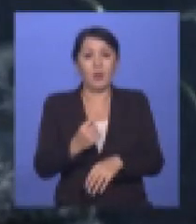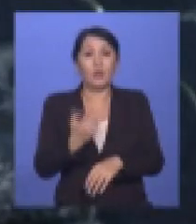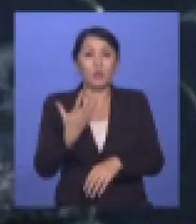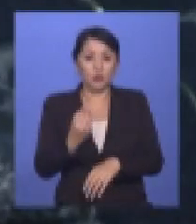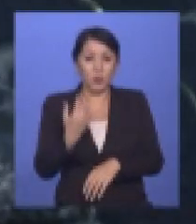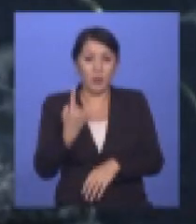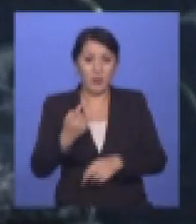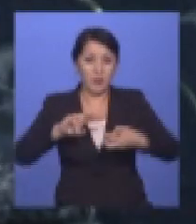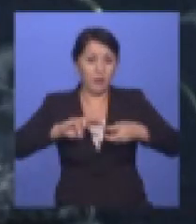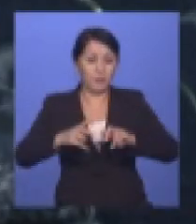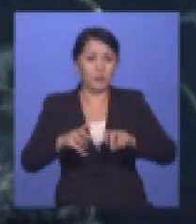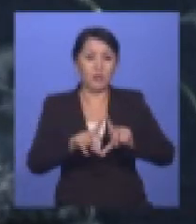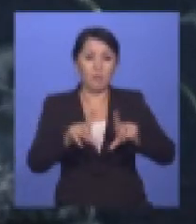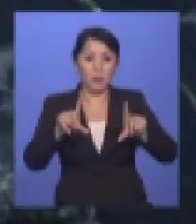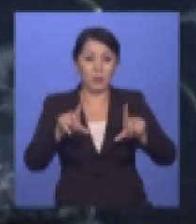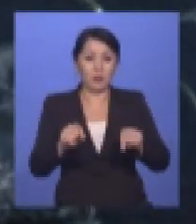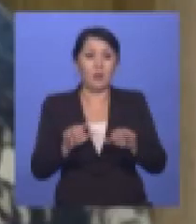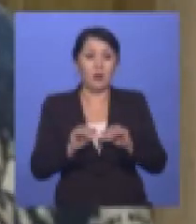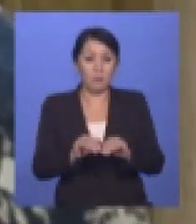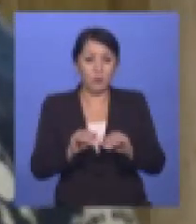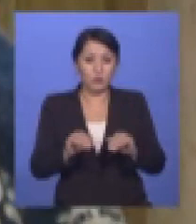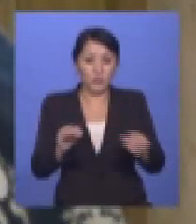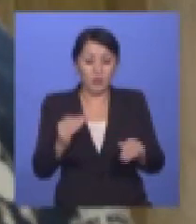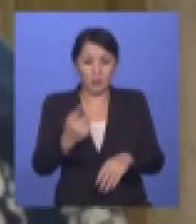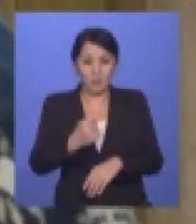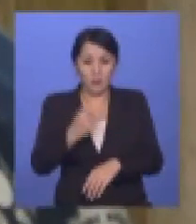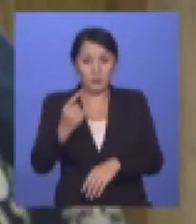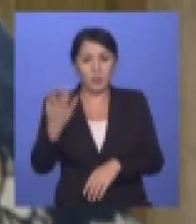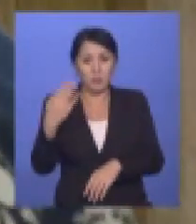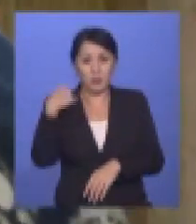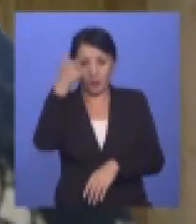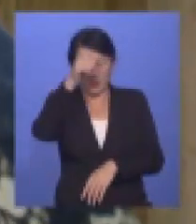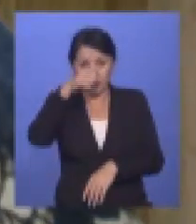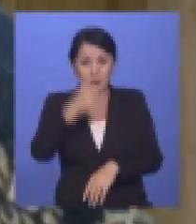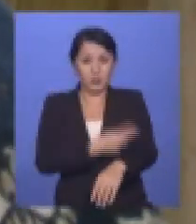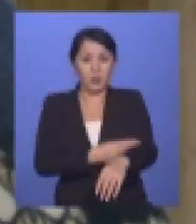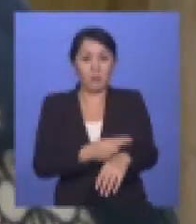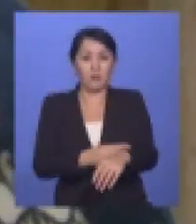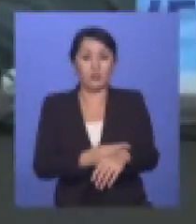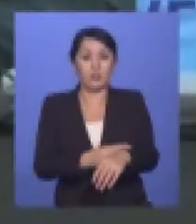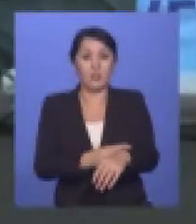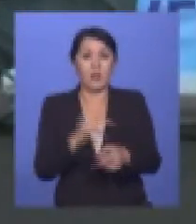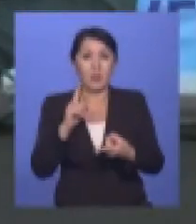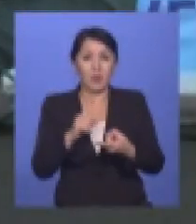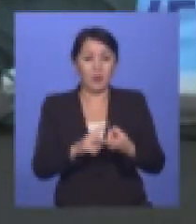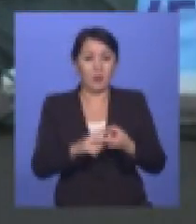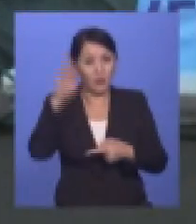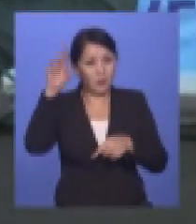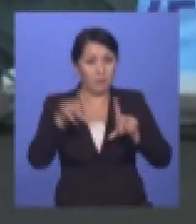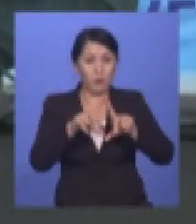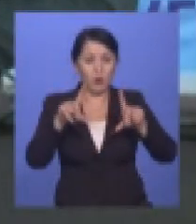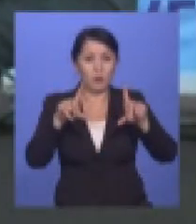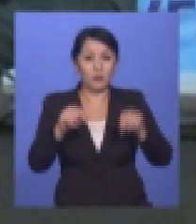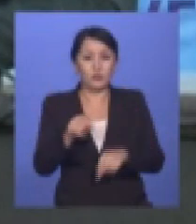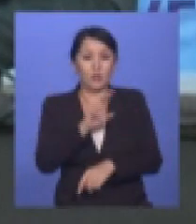бір мәселе балабақша жұмысына қатысты. Жергілікті тұрғындардың айтуынша, өткен жылы тәрбиеші декреттік демалыста болуына байланысты мектепке дейінгі